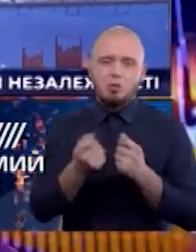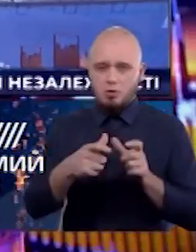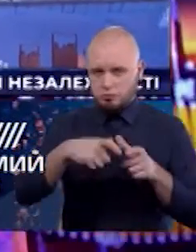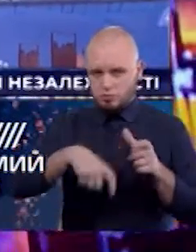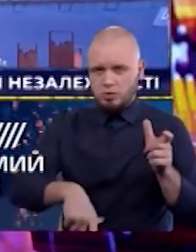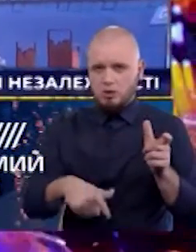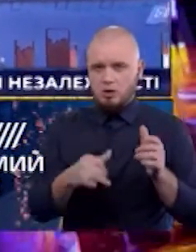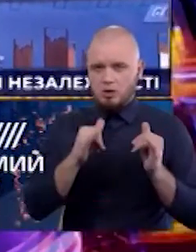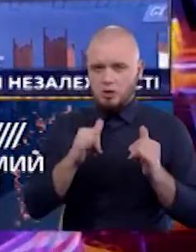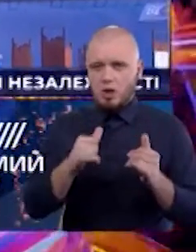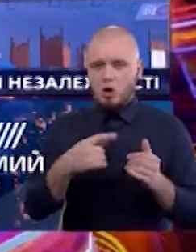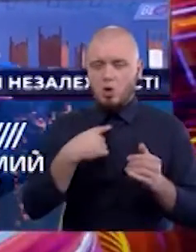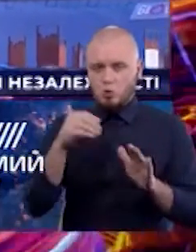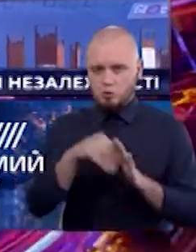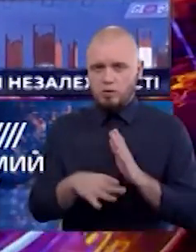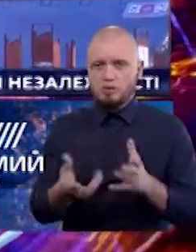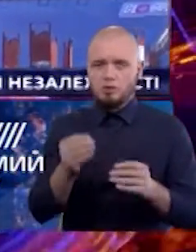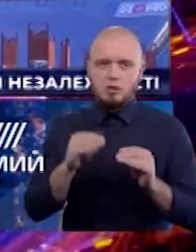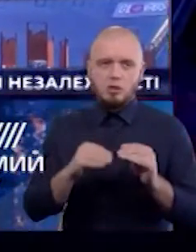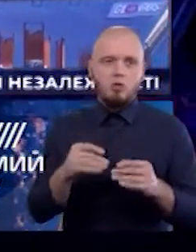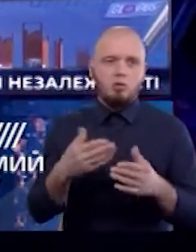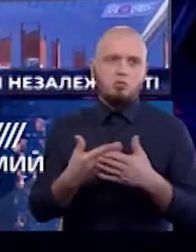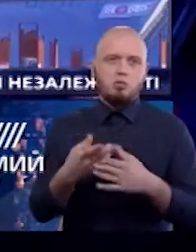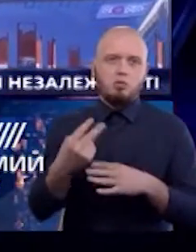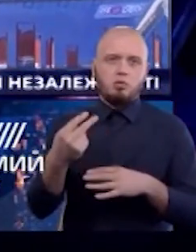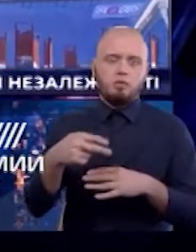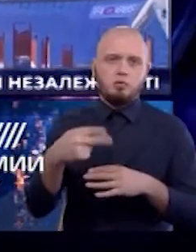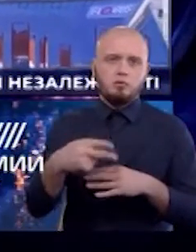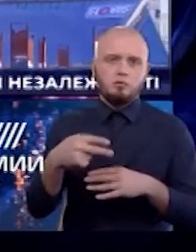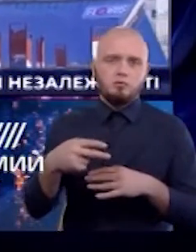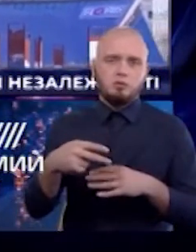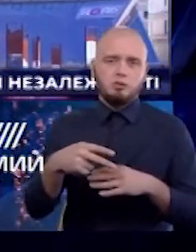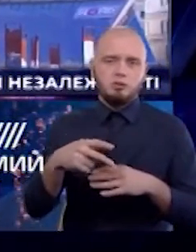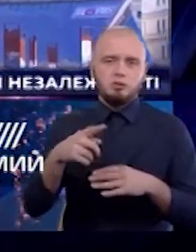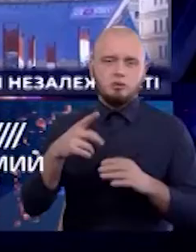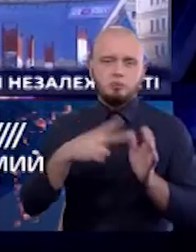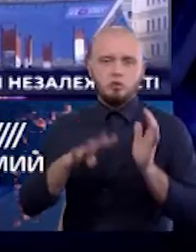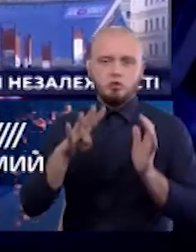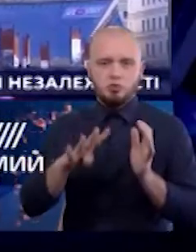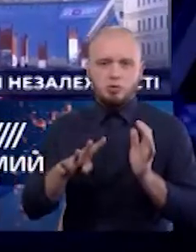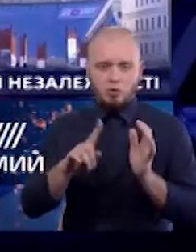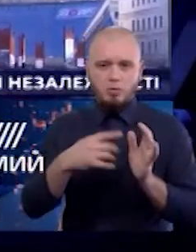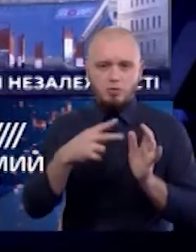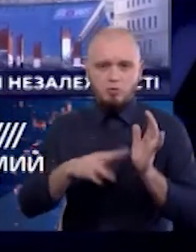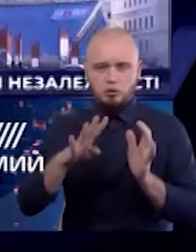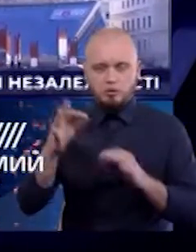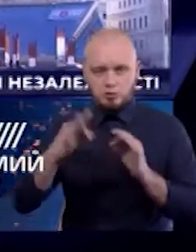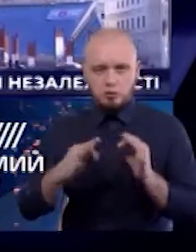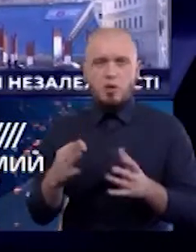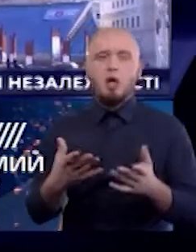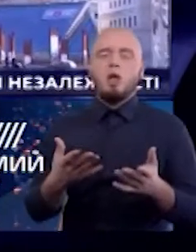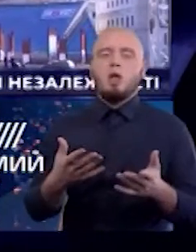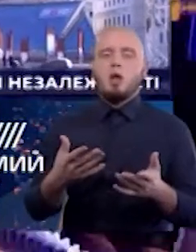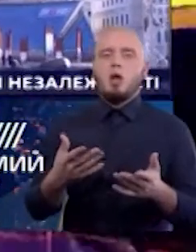16,63% виборців України. Найбільш активнішою областю Запорізька область, де